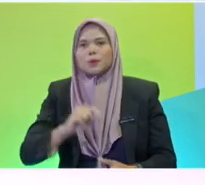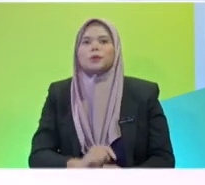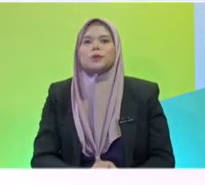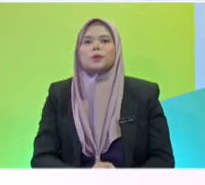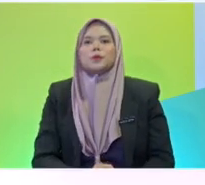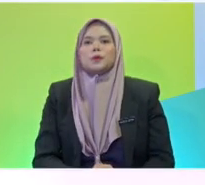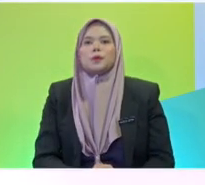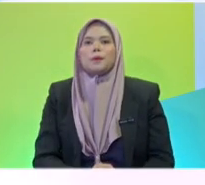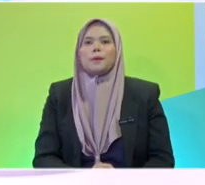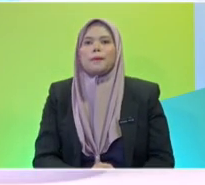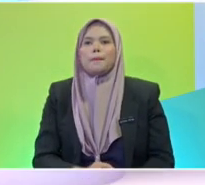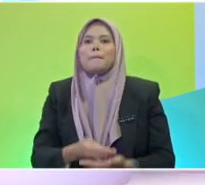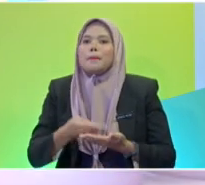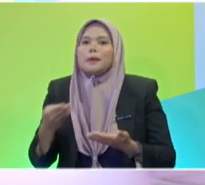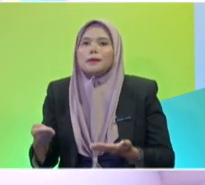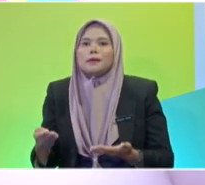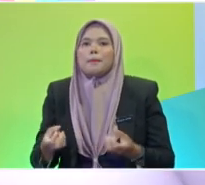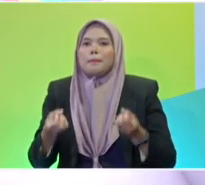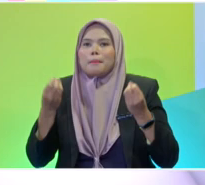lebih banyak